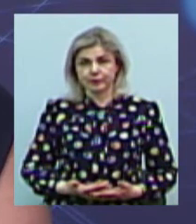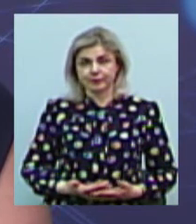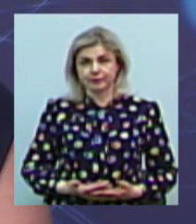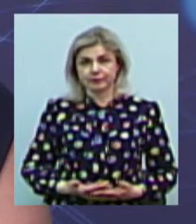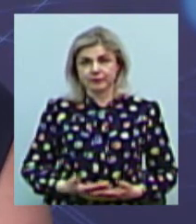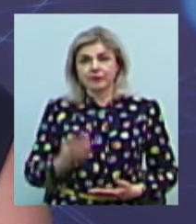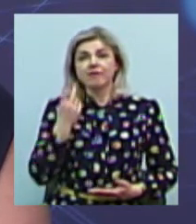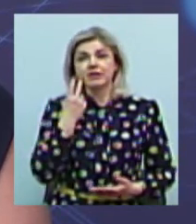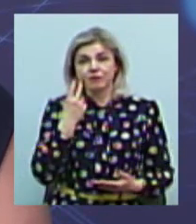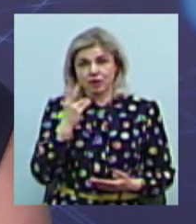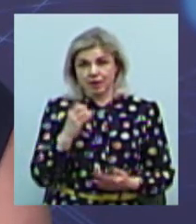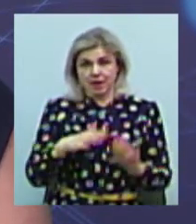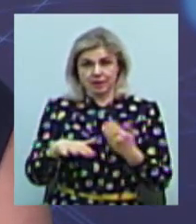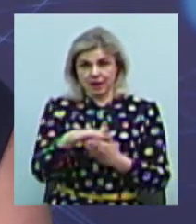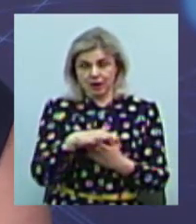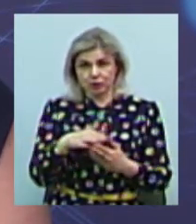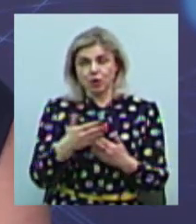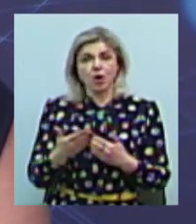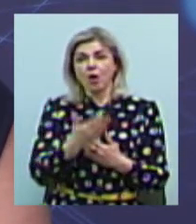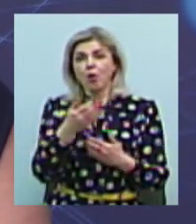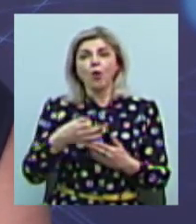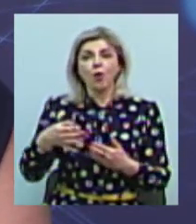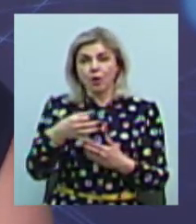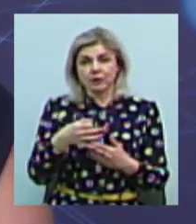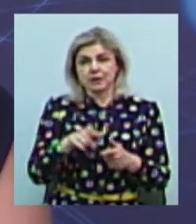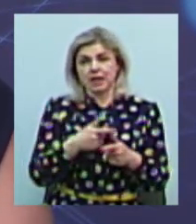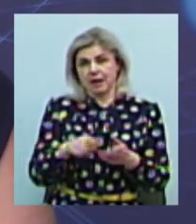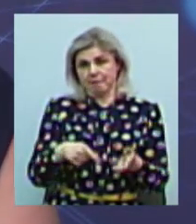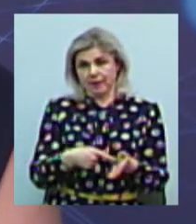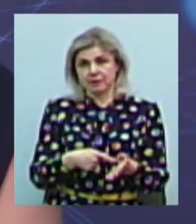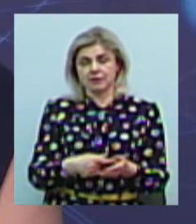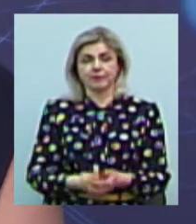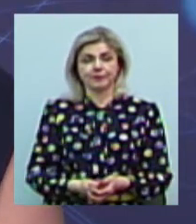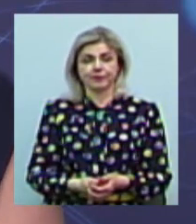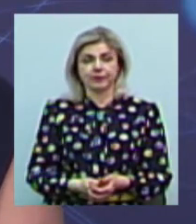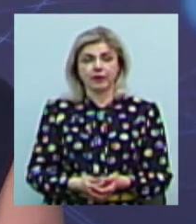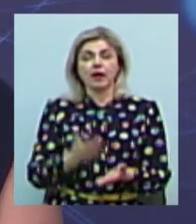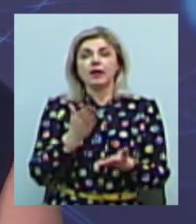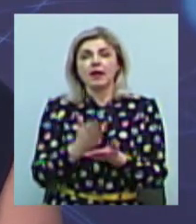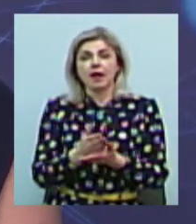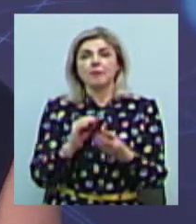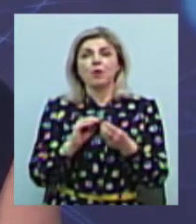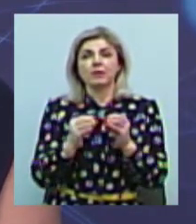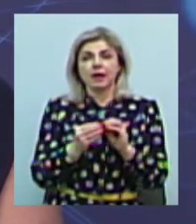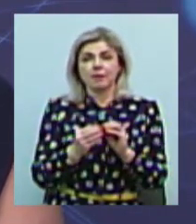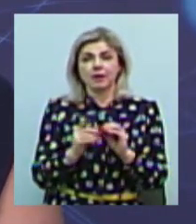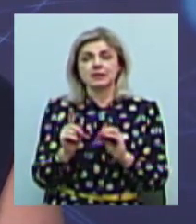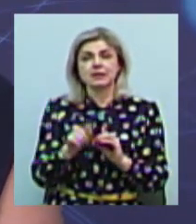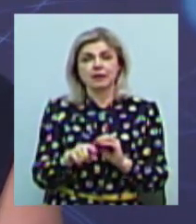проживали завжди на території якоїсь там області чи міста. А є проблема з тим,